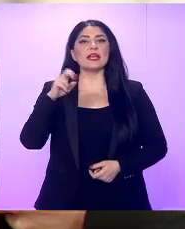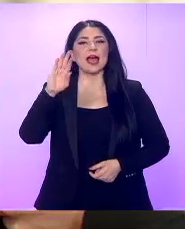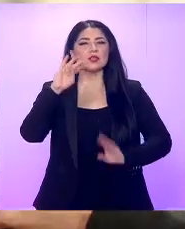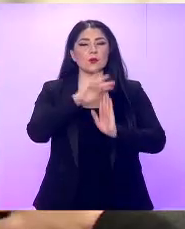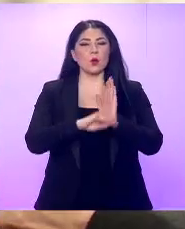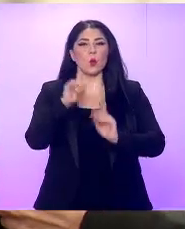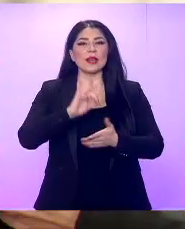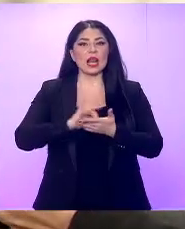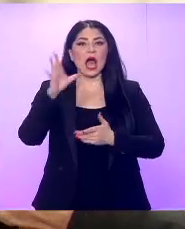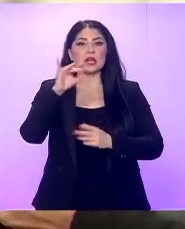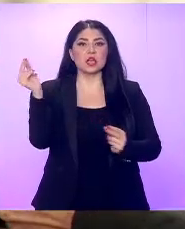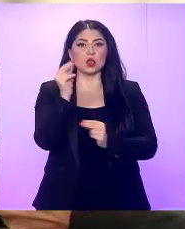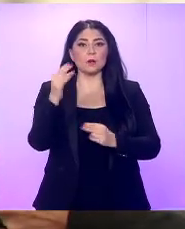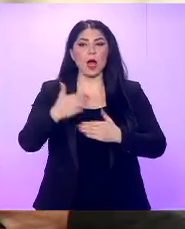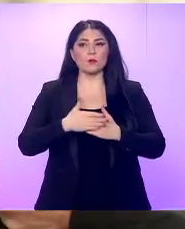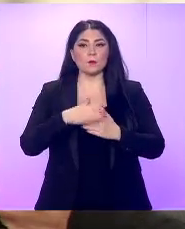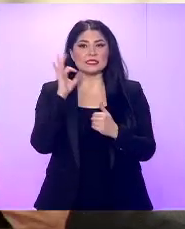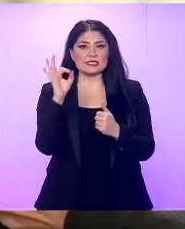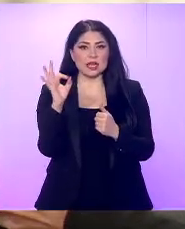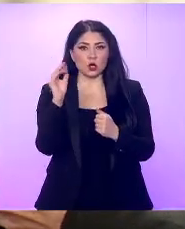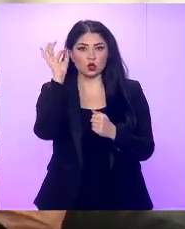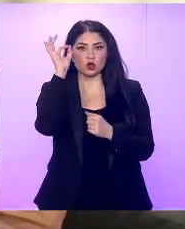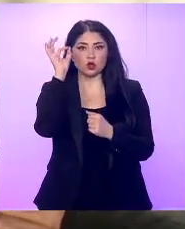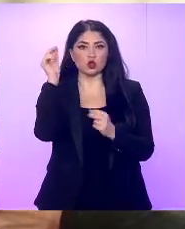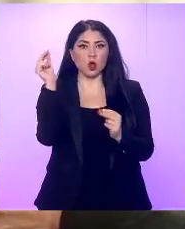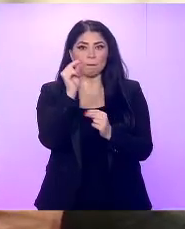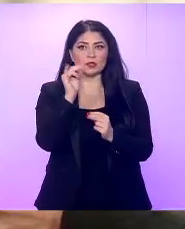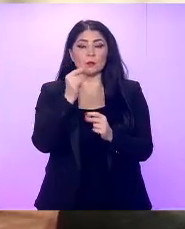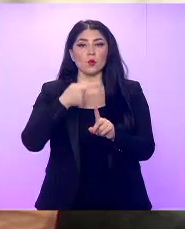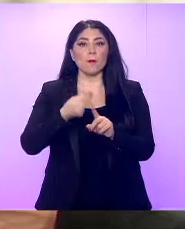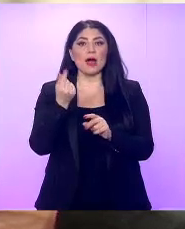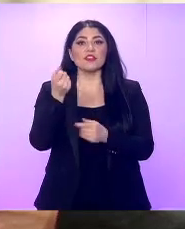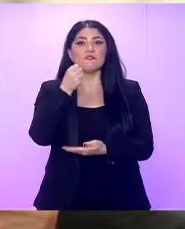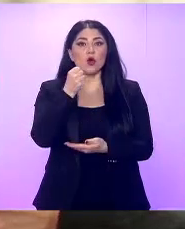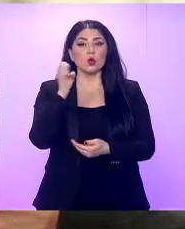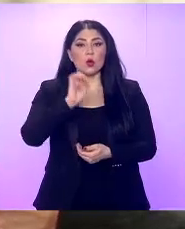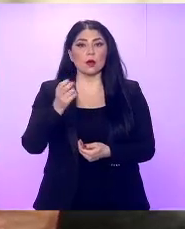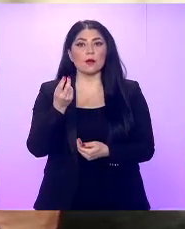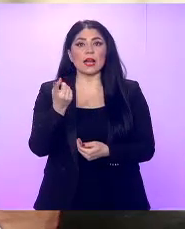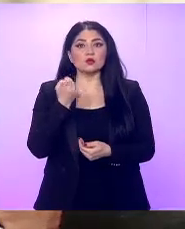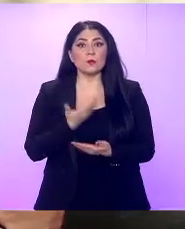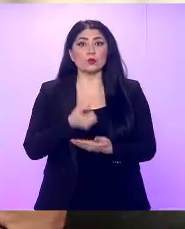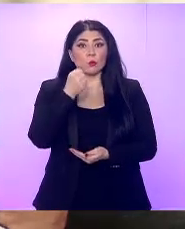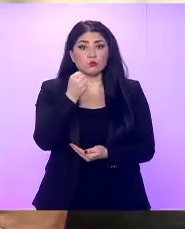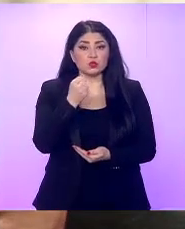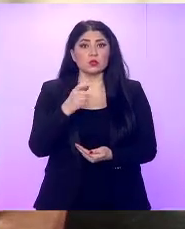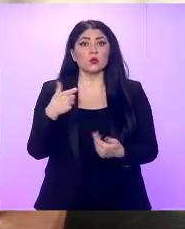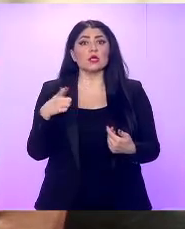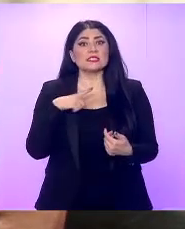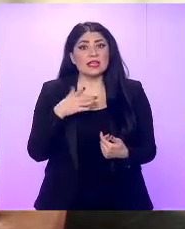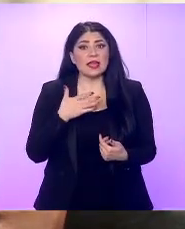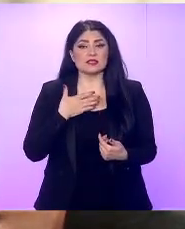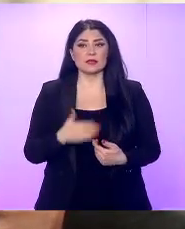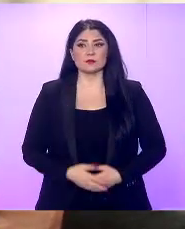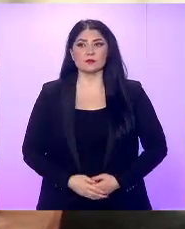gratis, alții la dobândă aproape zero, plus bani din fonduri europene. Deci resurse la buget sunt. Când am construit bugetul